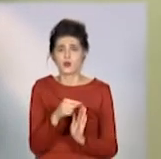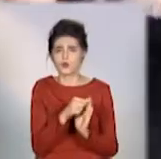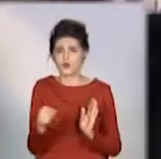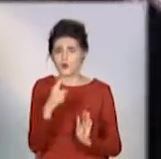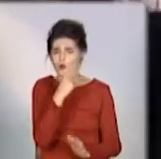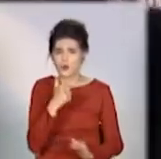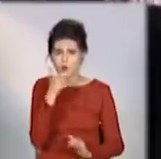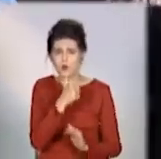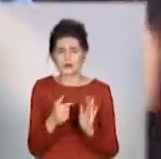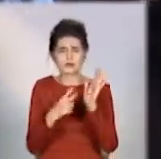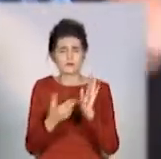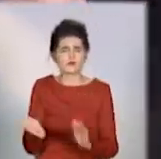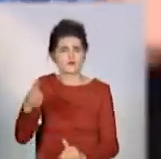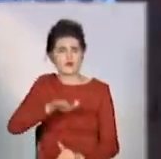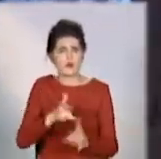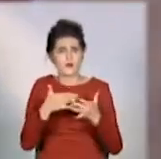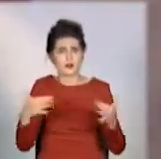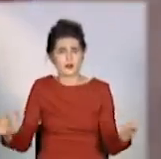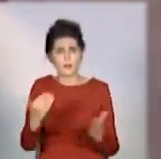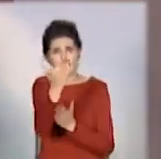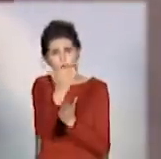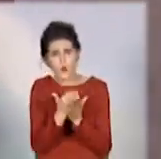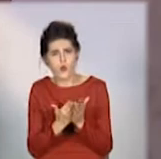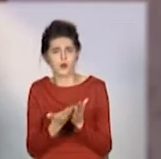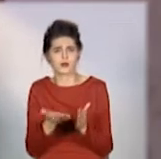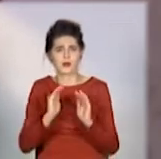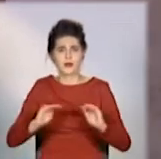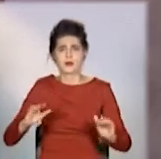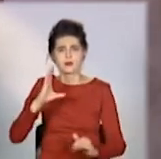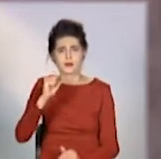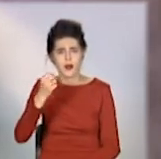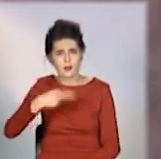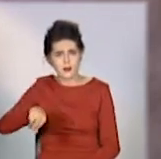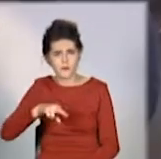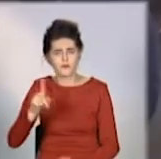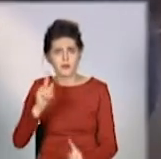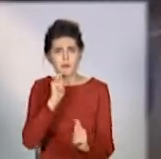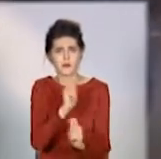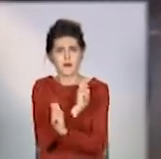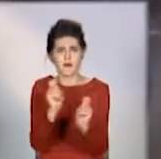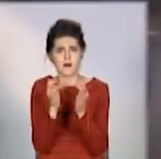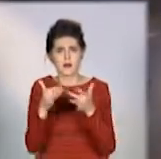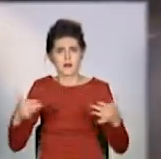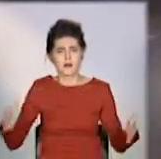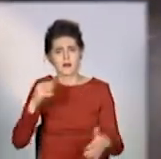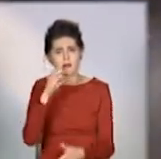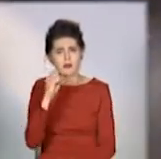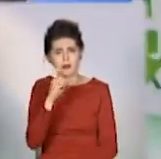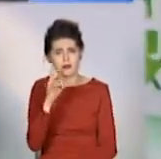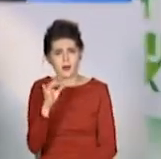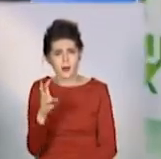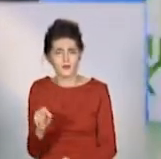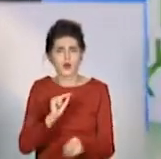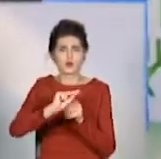ще 7 проєктів переможців. Серед них 5 дитсадків. Там отримали оргтехніку та обладнання для навчання дітей